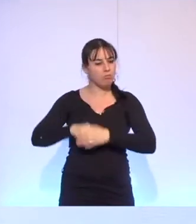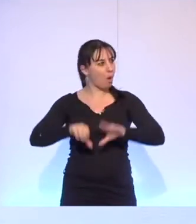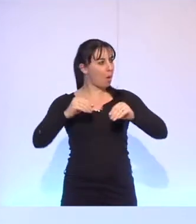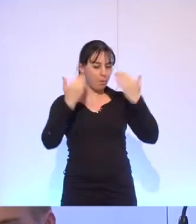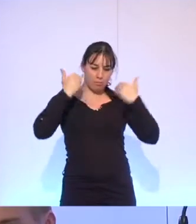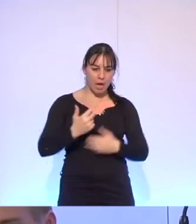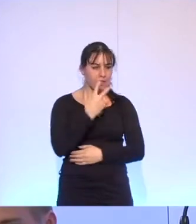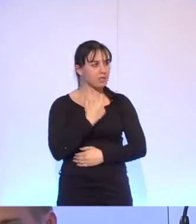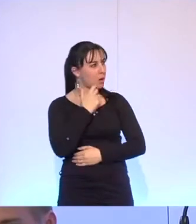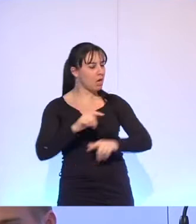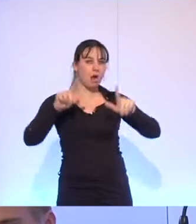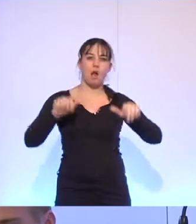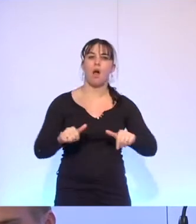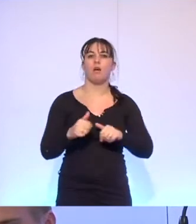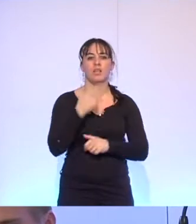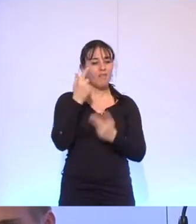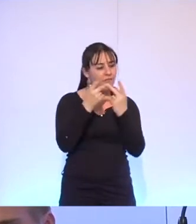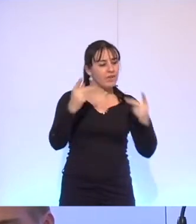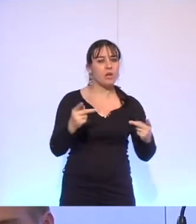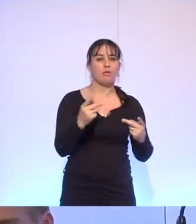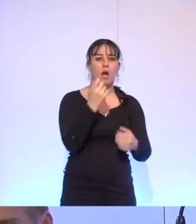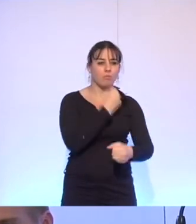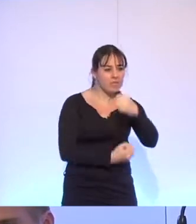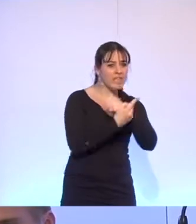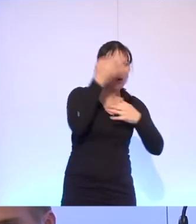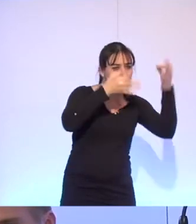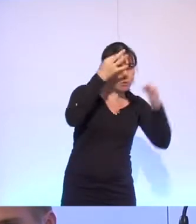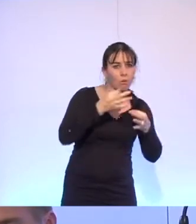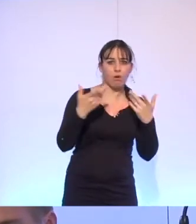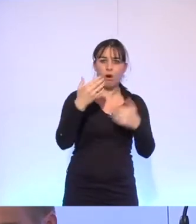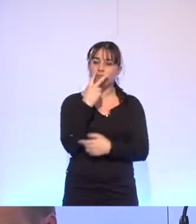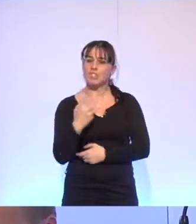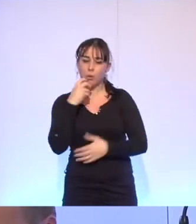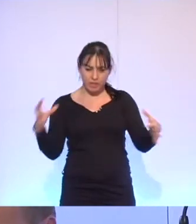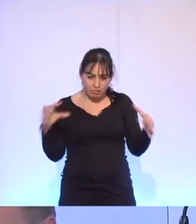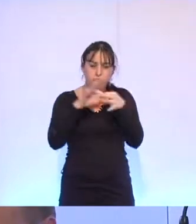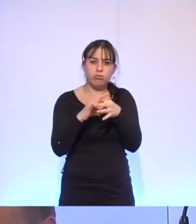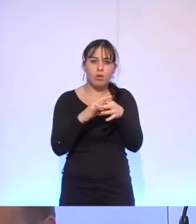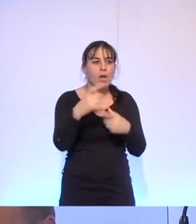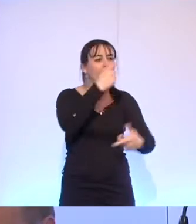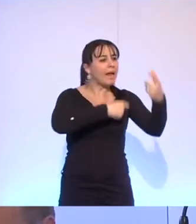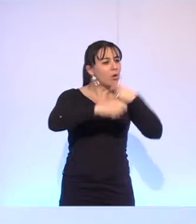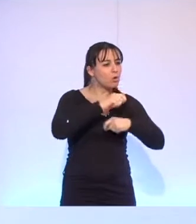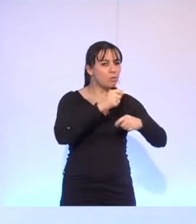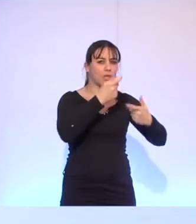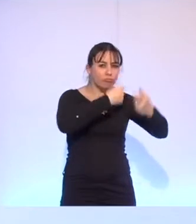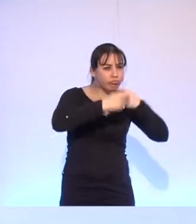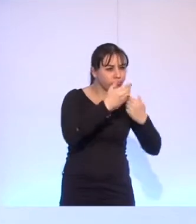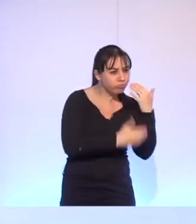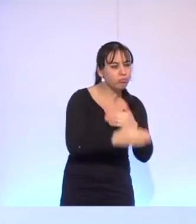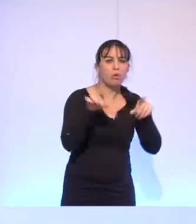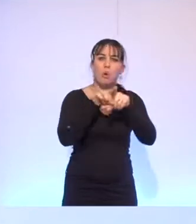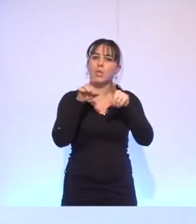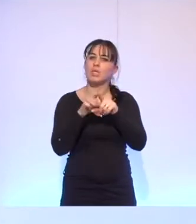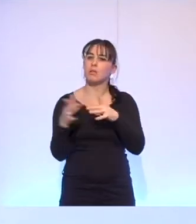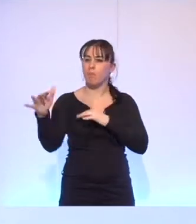ville qui réconcilie innovation et citoyenneté, vitalité économique et responsabilité environnementale. Une ville,